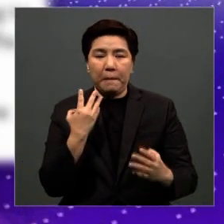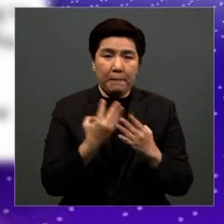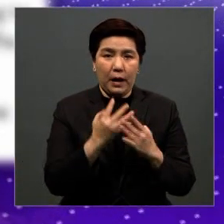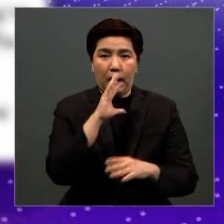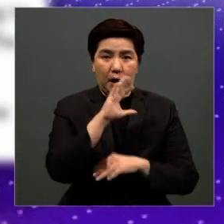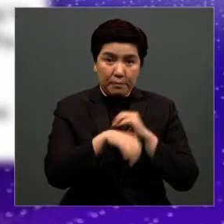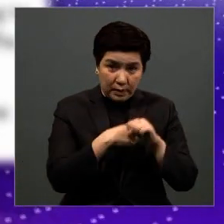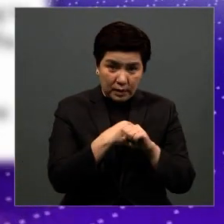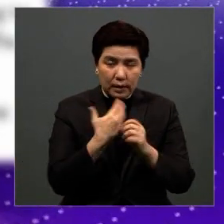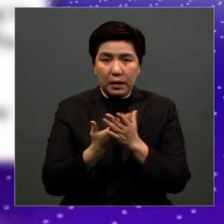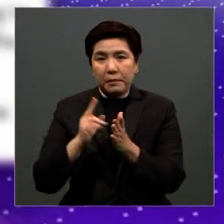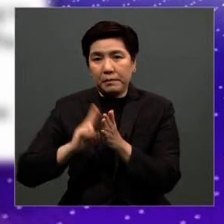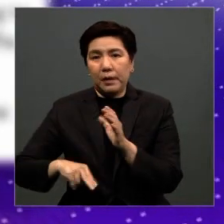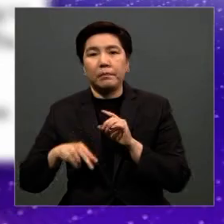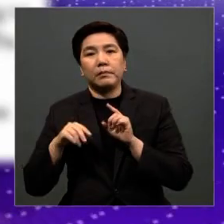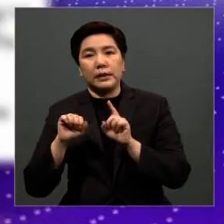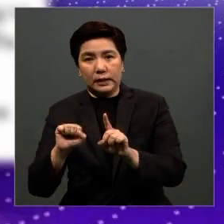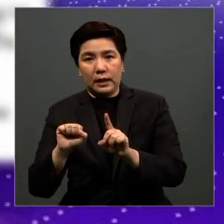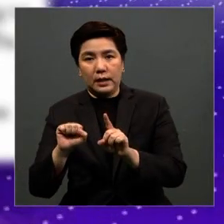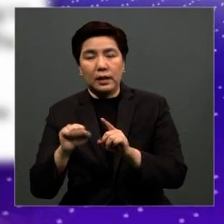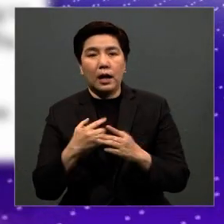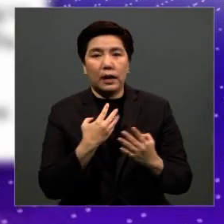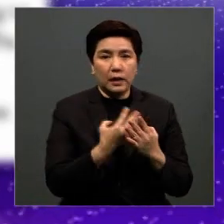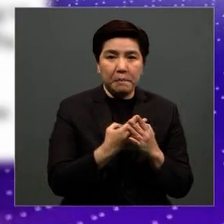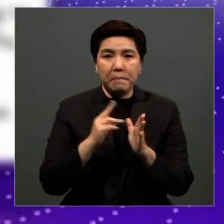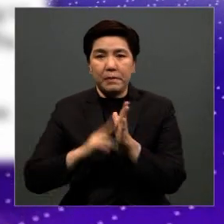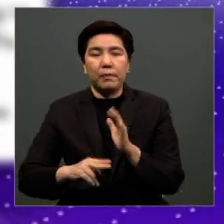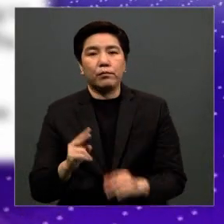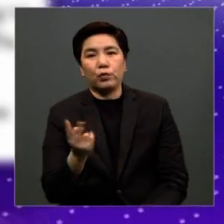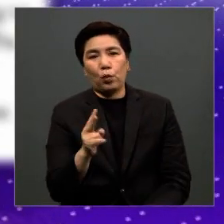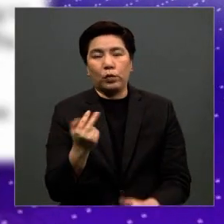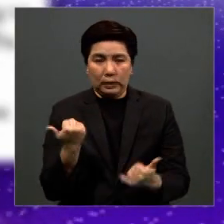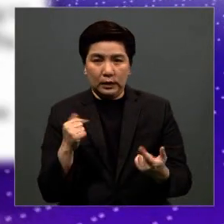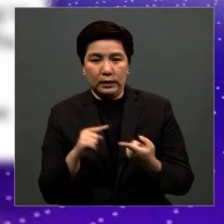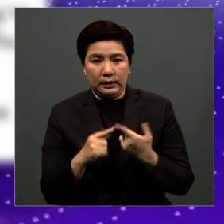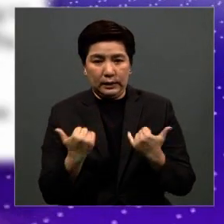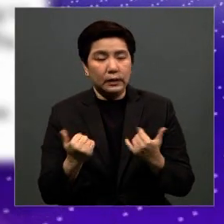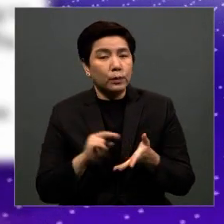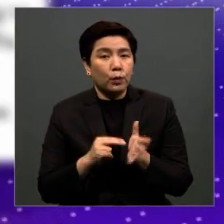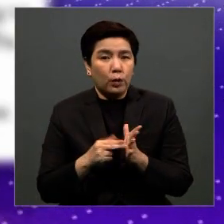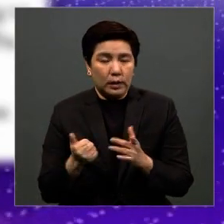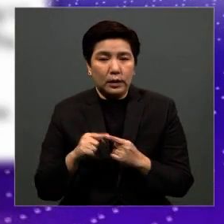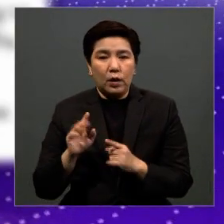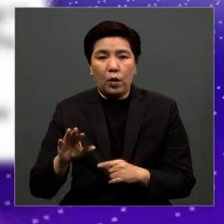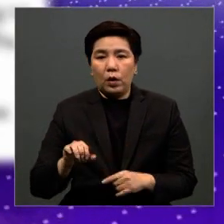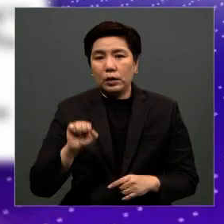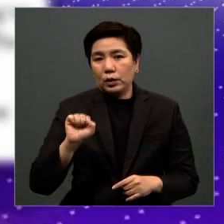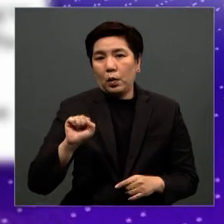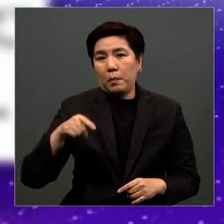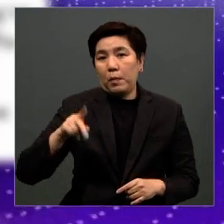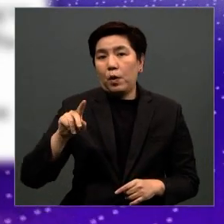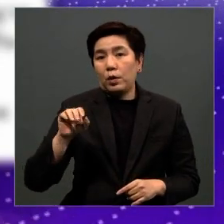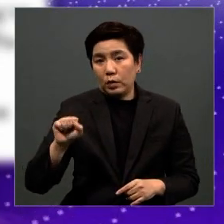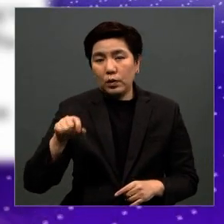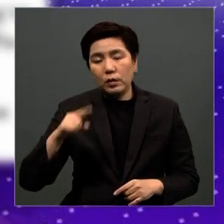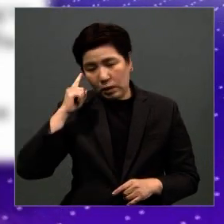จำคุกไม่เกิน 5ปีหรือปรับไม่เกิน 100,000บาทหรือทั้งจำทั้งปรับอีกด้วยทั้งนี้นะครับทางเอ่อสสบสนะ